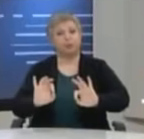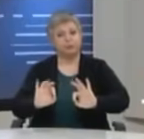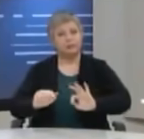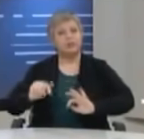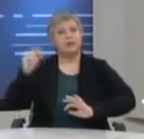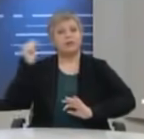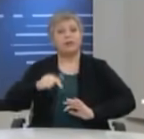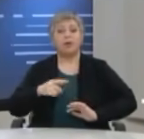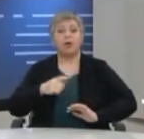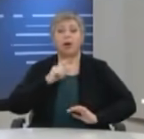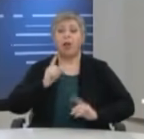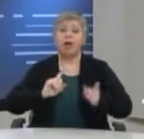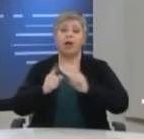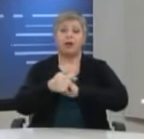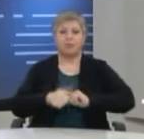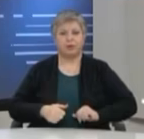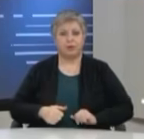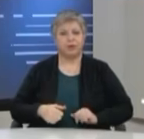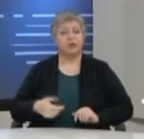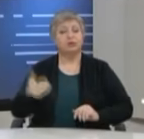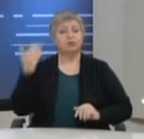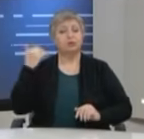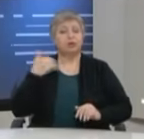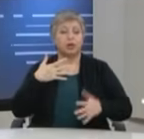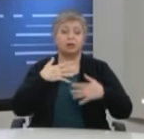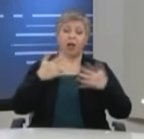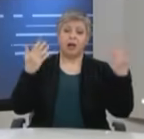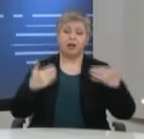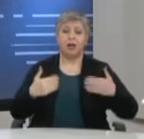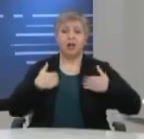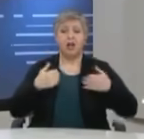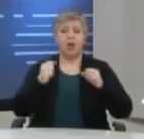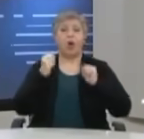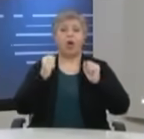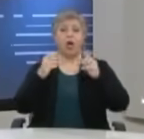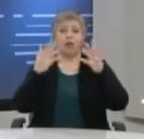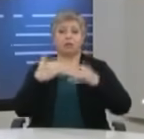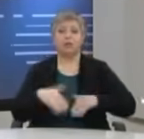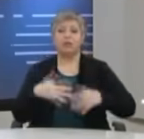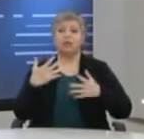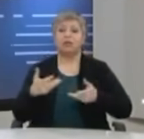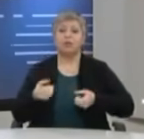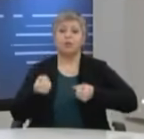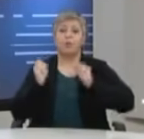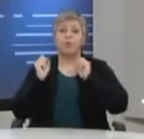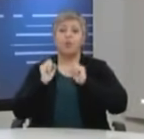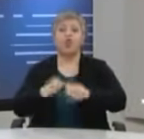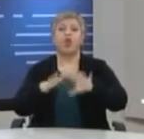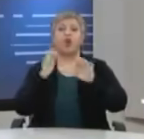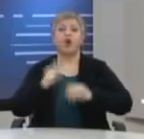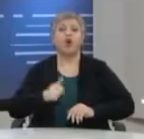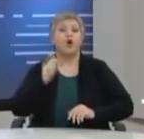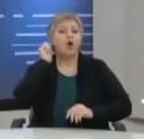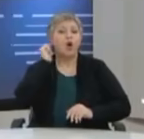Αυτός που έλεγε προεκλογικά ότι εγώ κρατώ τον Τσίπρα, εγώ εγγυώμαι ότι δεν θα παραδώσει ποτέ τη Μακεδονία. Ο ίδιος